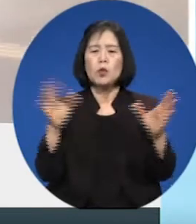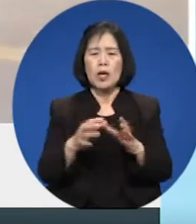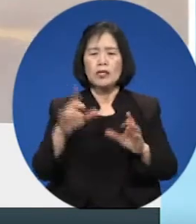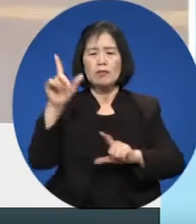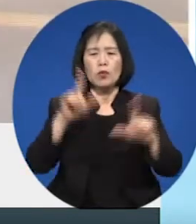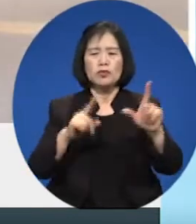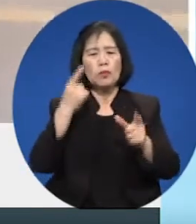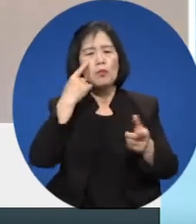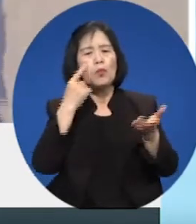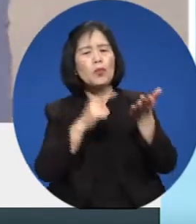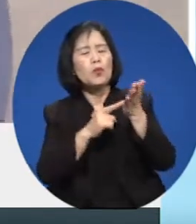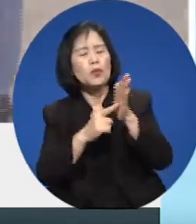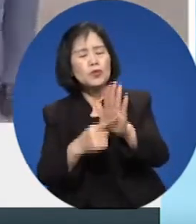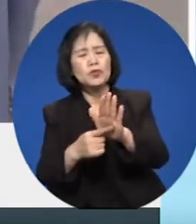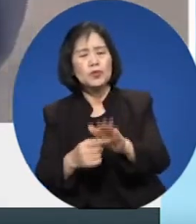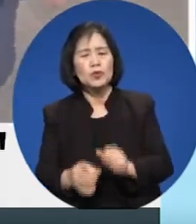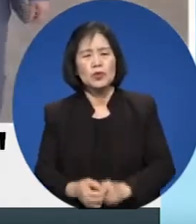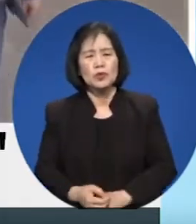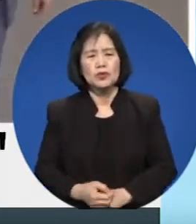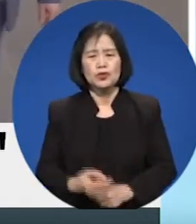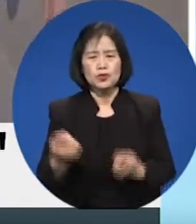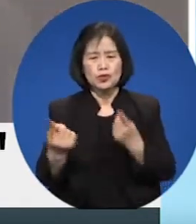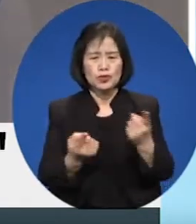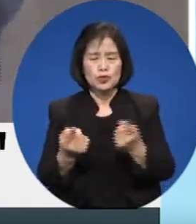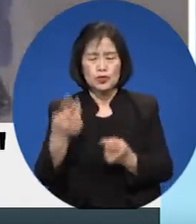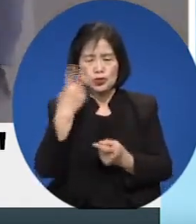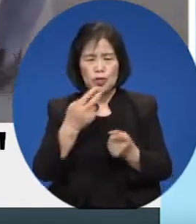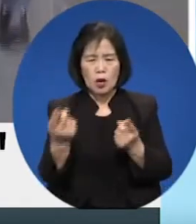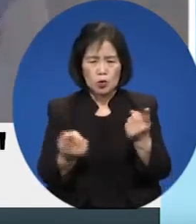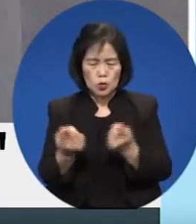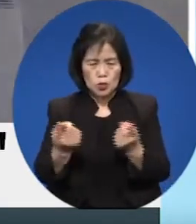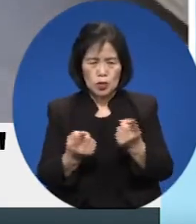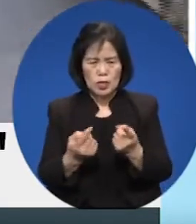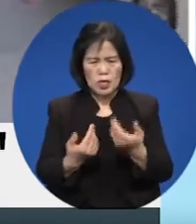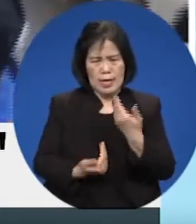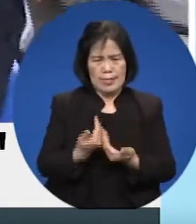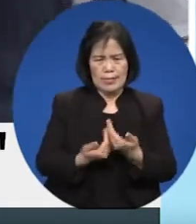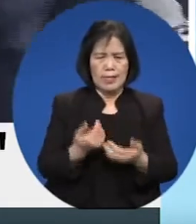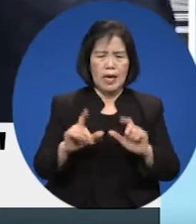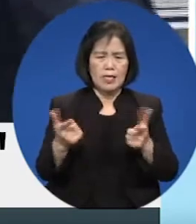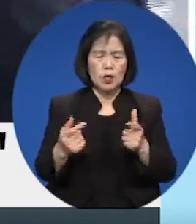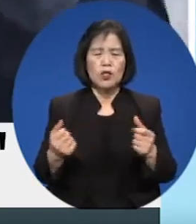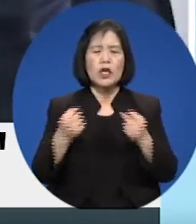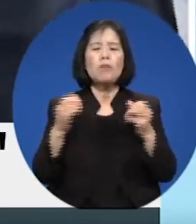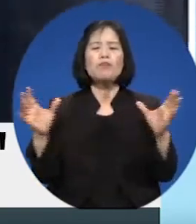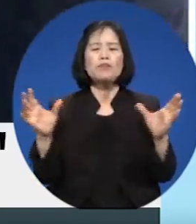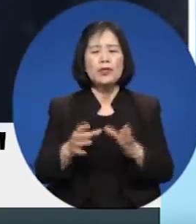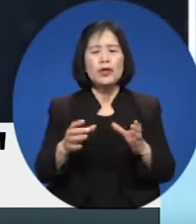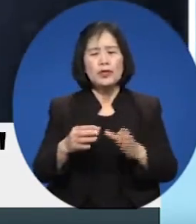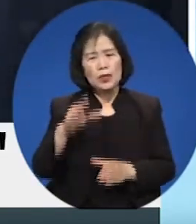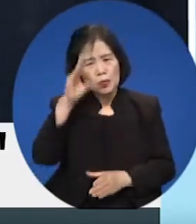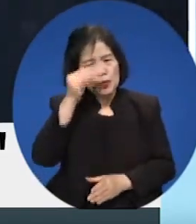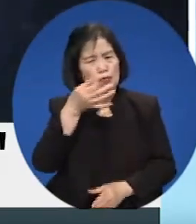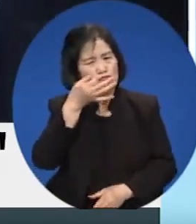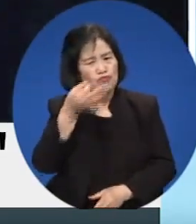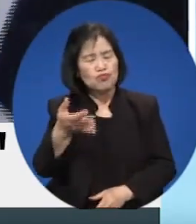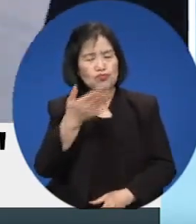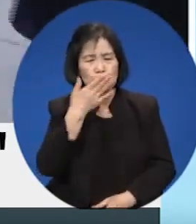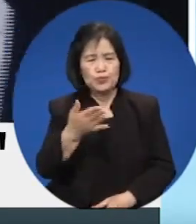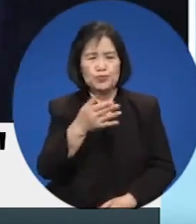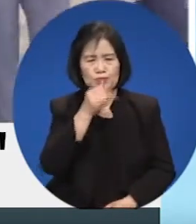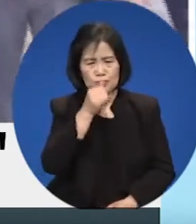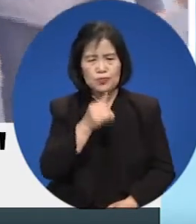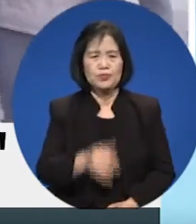보여주면서 검경 어떤 시작한 조정이 어떤 갈등이 아니라 협력에 어떤 하나의 모델을 도 충분히 될 수가 있다 있겠다라는